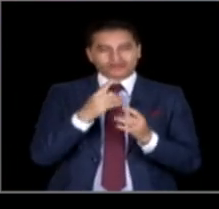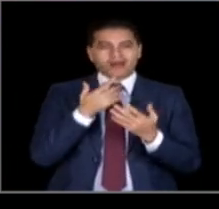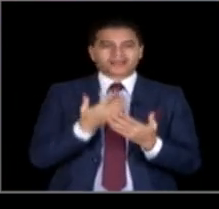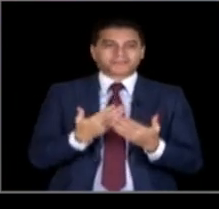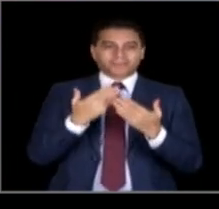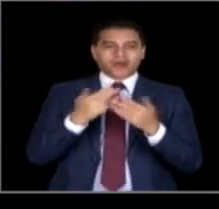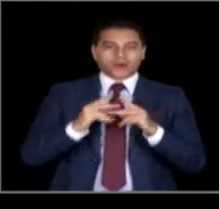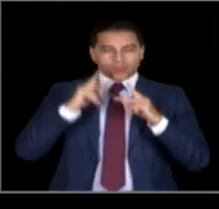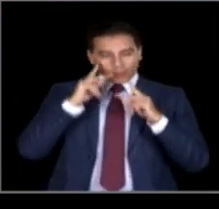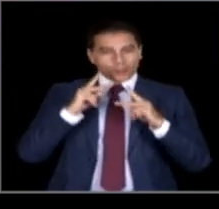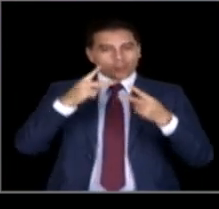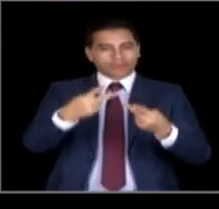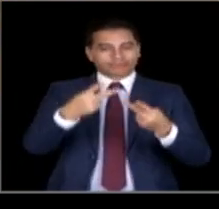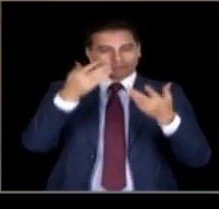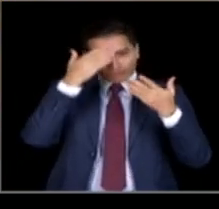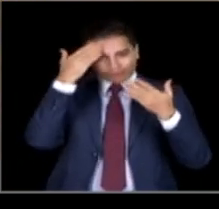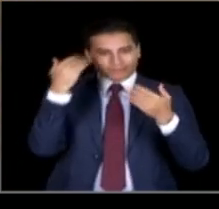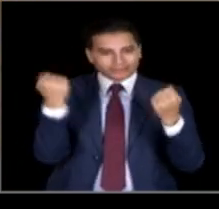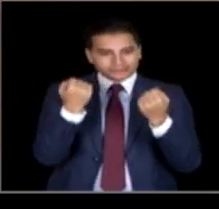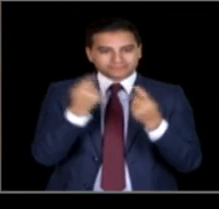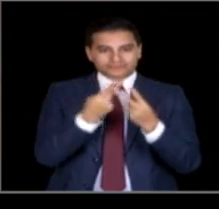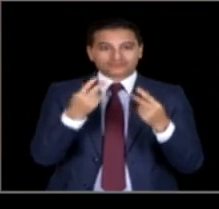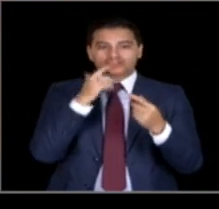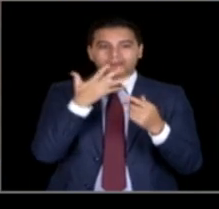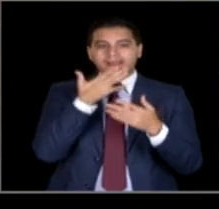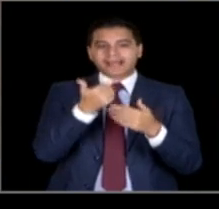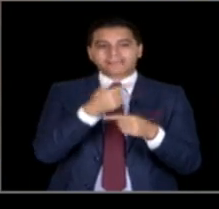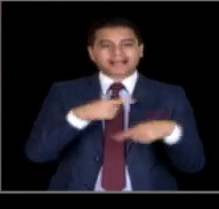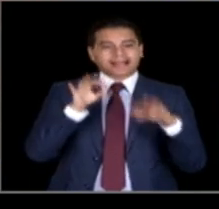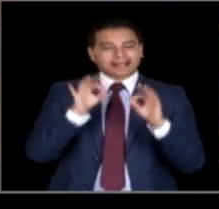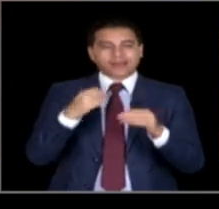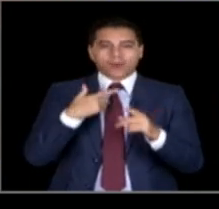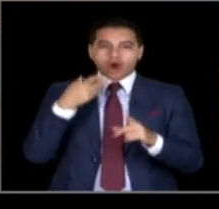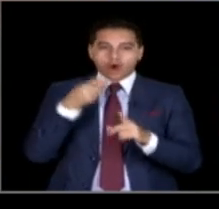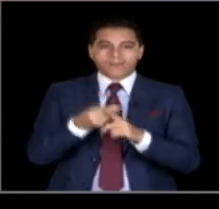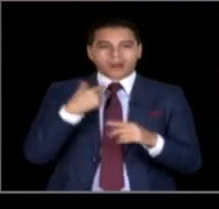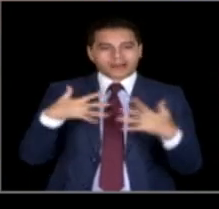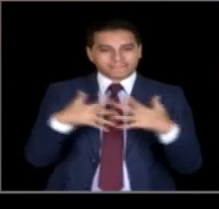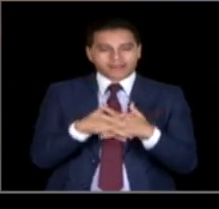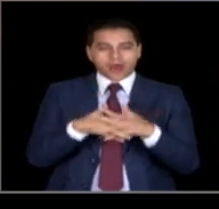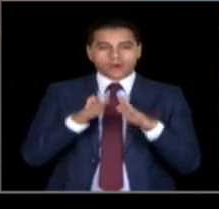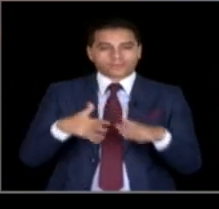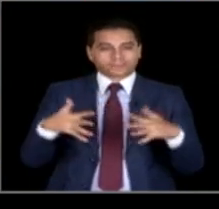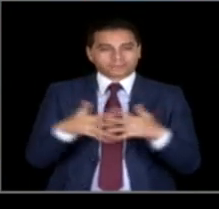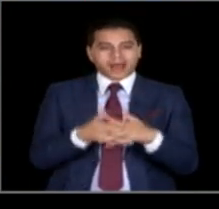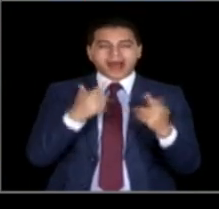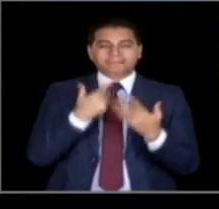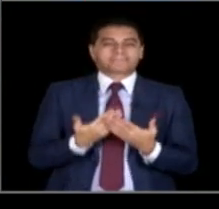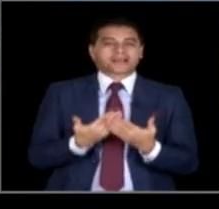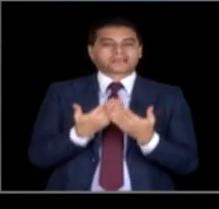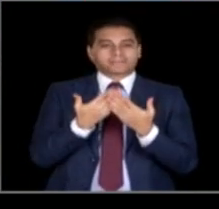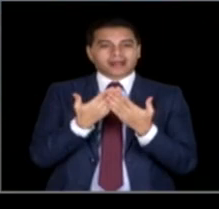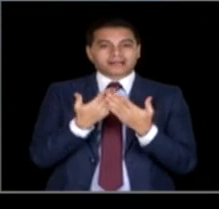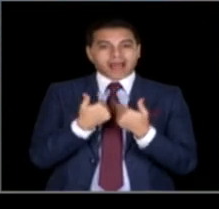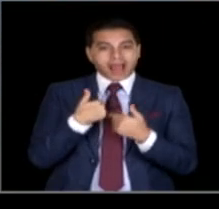واللاعبين، وأنقل لهم الخبرات السابقة ليا في التدريب. شباب جميل جدا، وأحب إن أنا أكون معاهم ومتواجدة معاهم. بتمنى